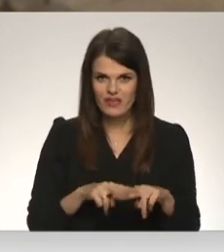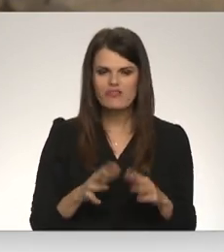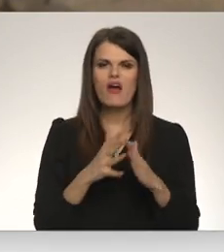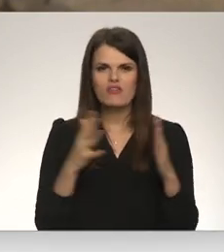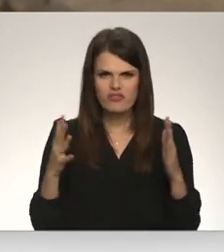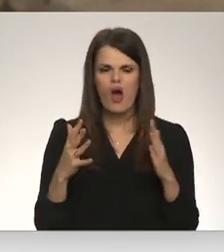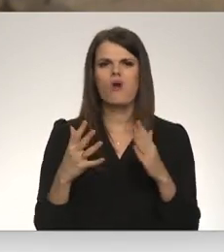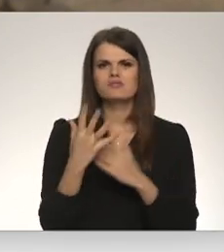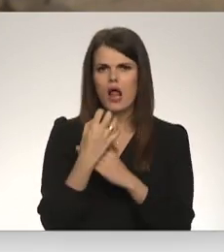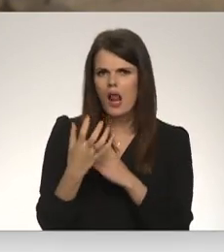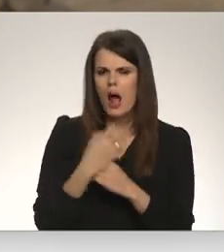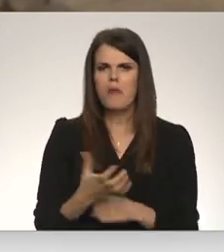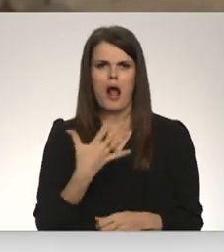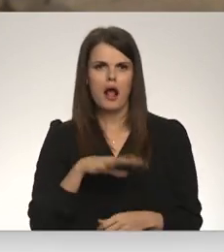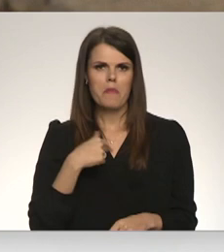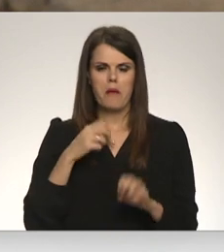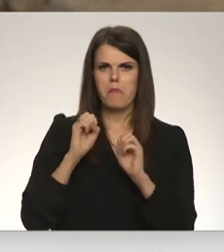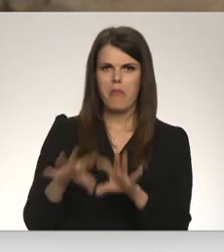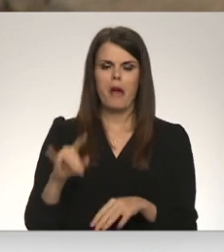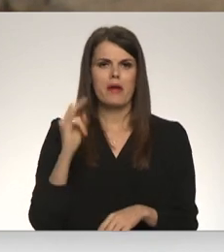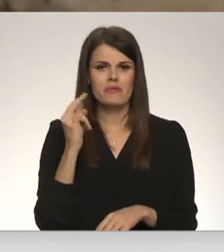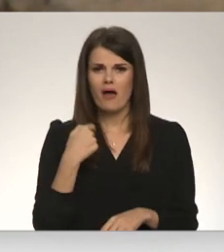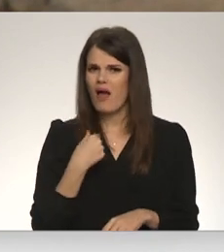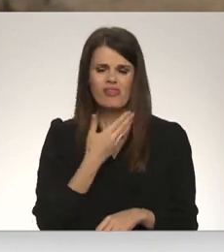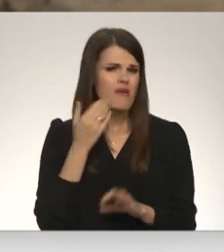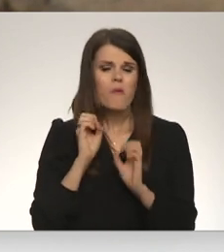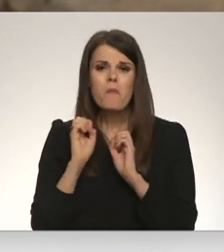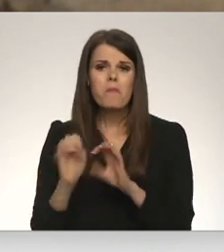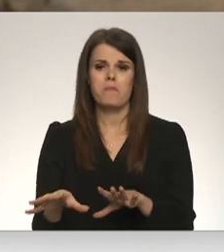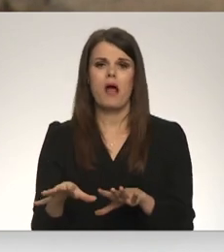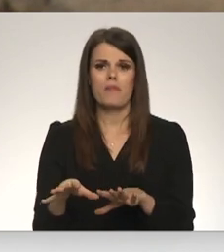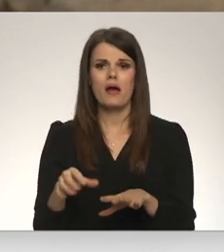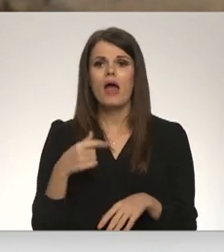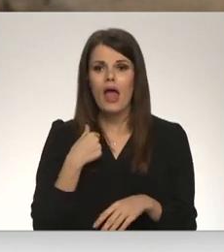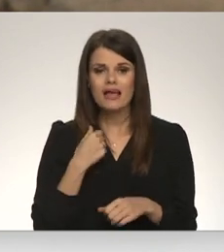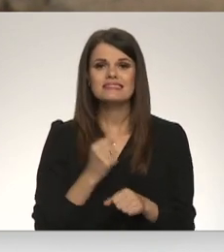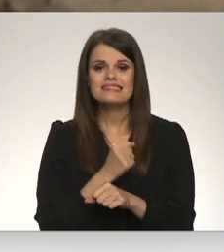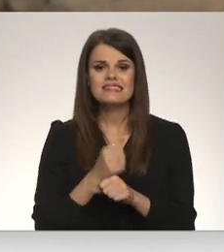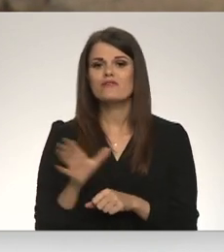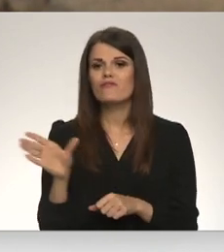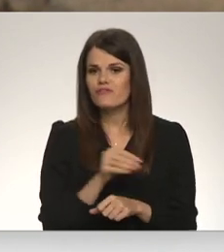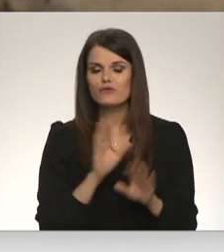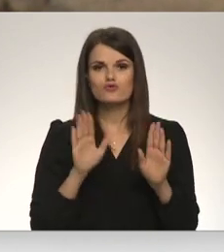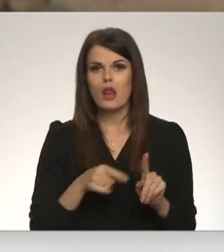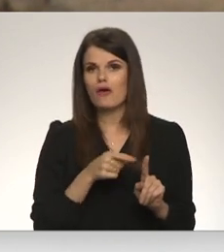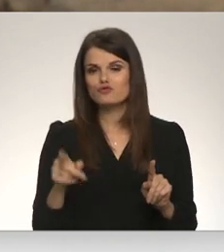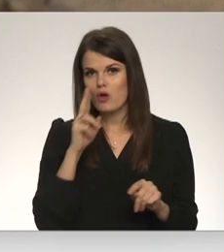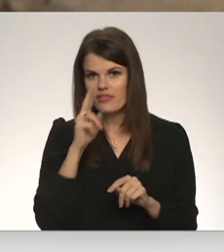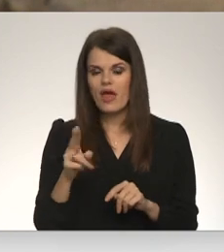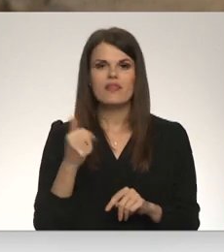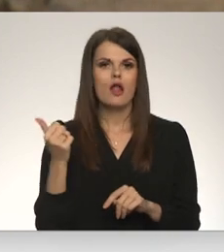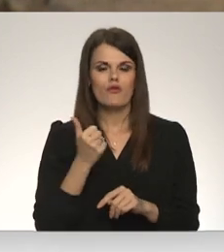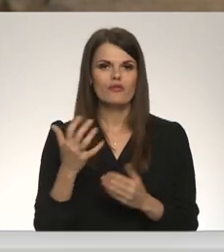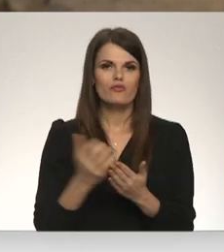Daudzi mani nosodīja, kāpēc es pametu bērnu. Es viņu neesmu pametusi. Es izdarīju visu, lai pa šo nedēļu viņu dabūtu